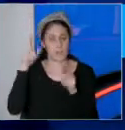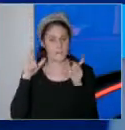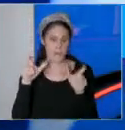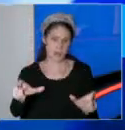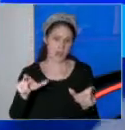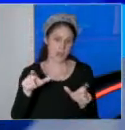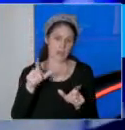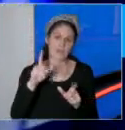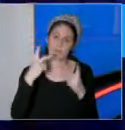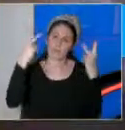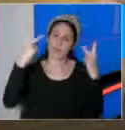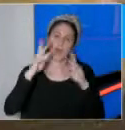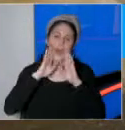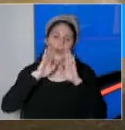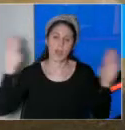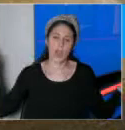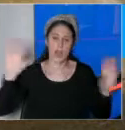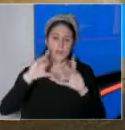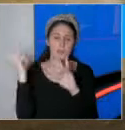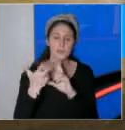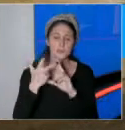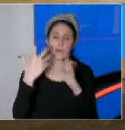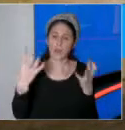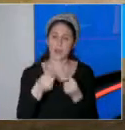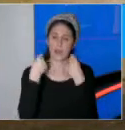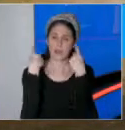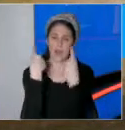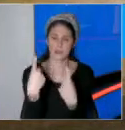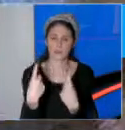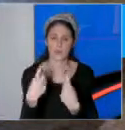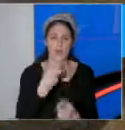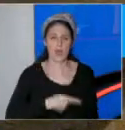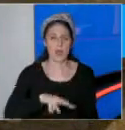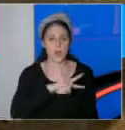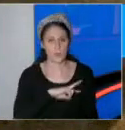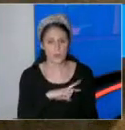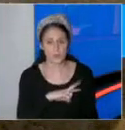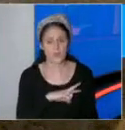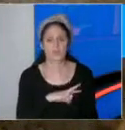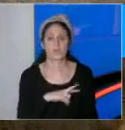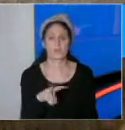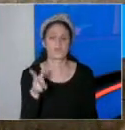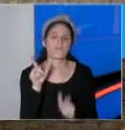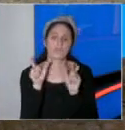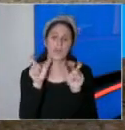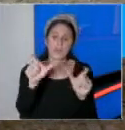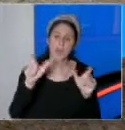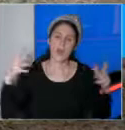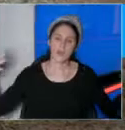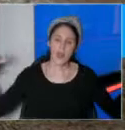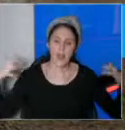זה, ובכלל באתי בקריאה לציבור לקחת על עצמו את האחריות, ולמנוע